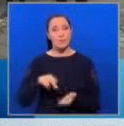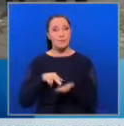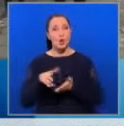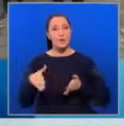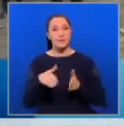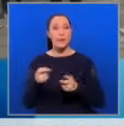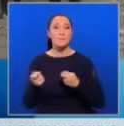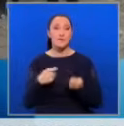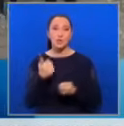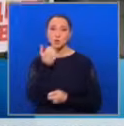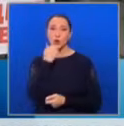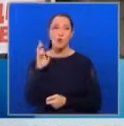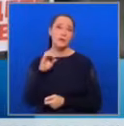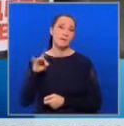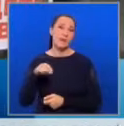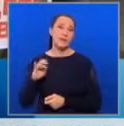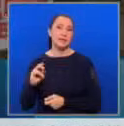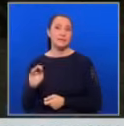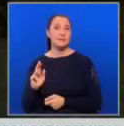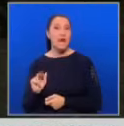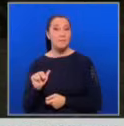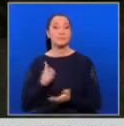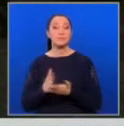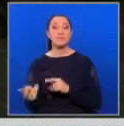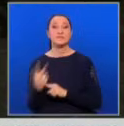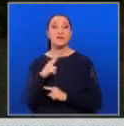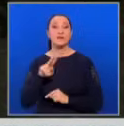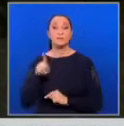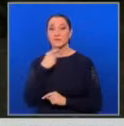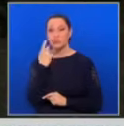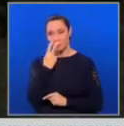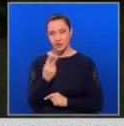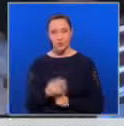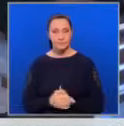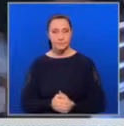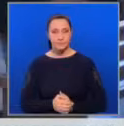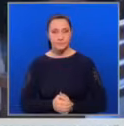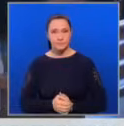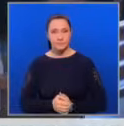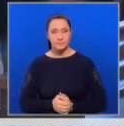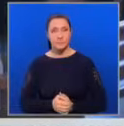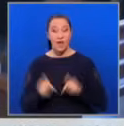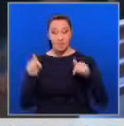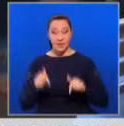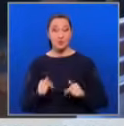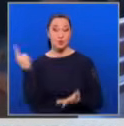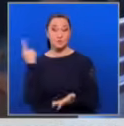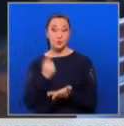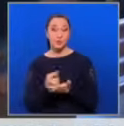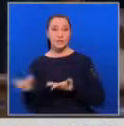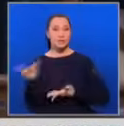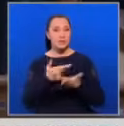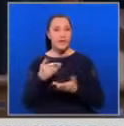пазарджишкото село братаница през 2021 година вижте на днешното разпоредително